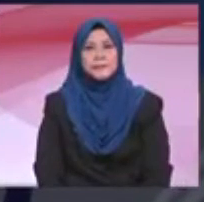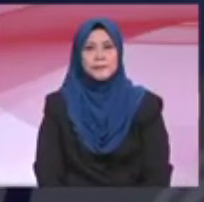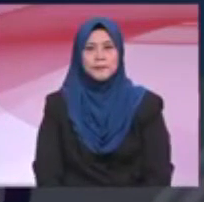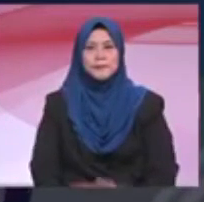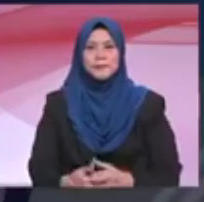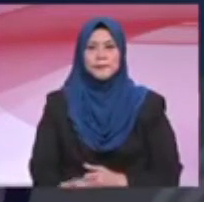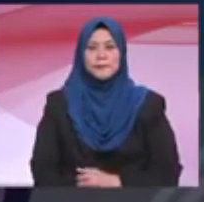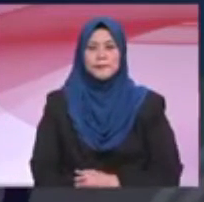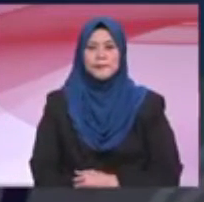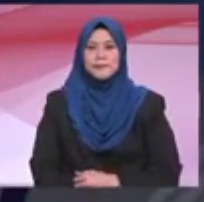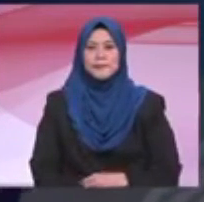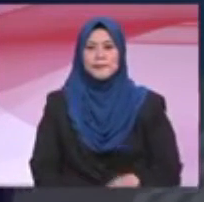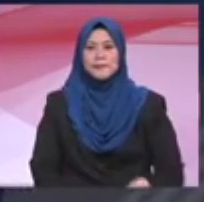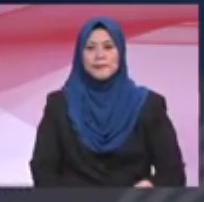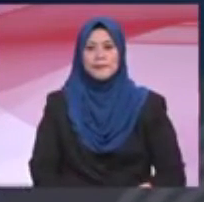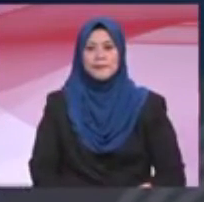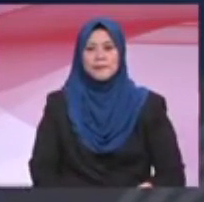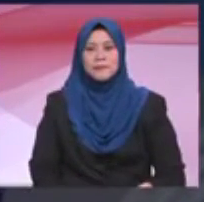Ada lagi?